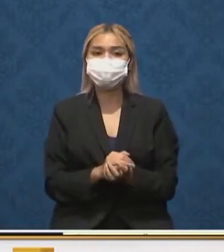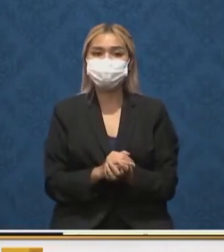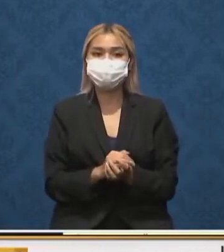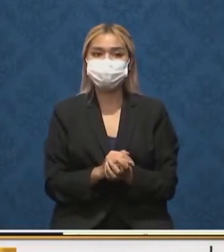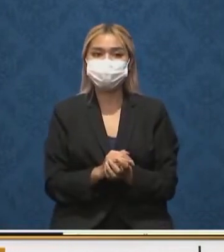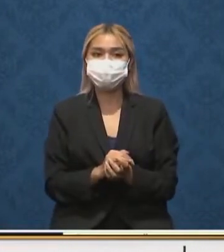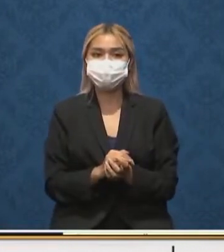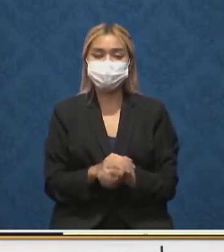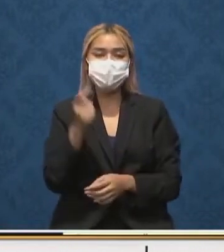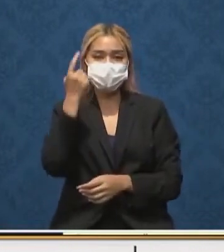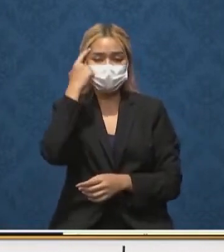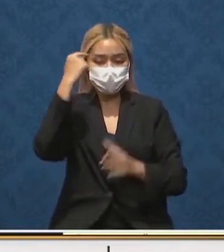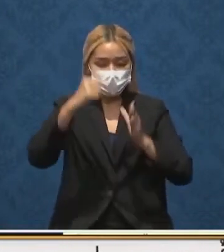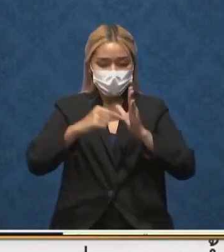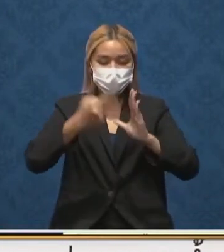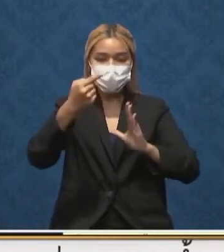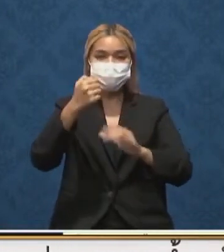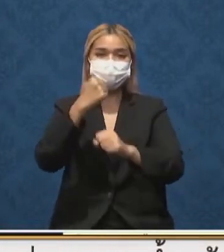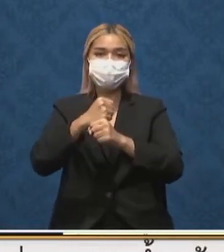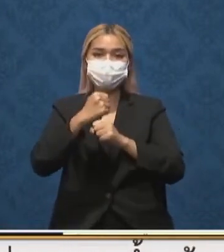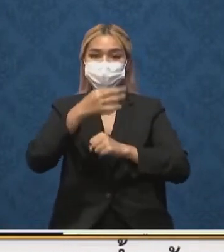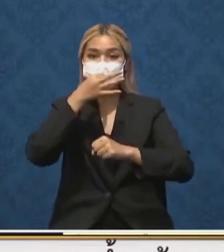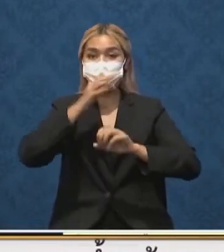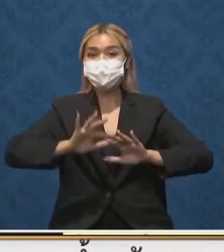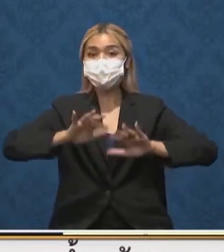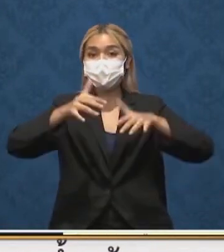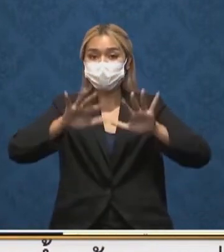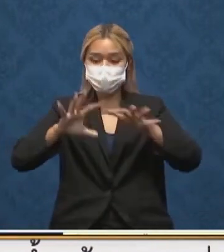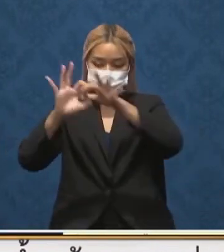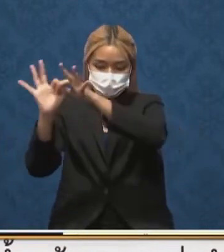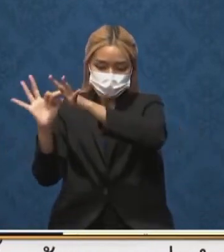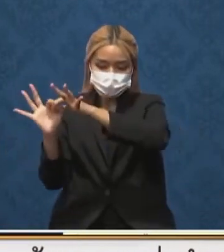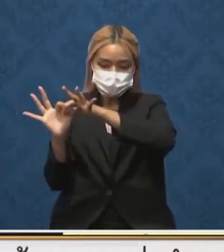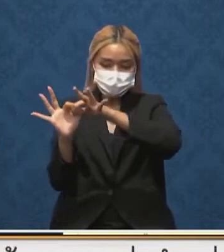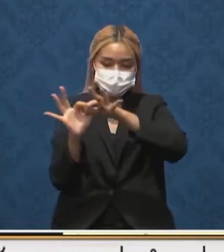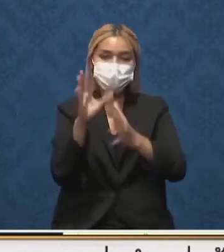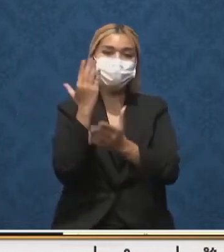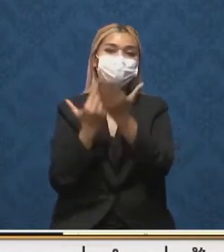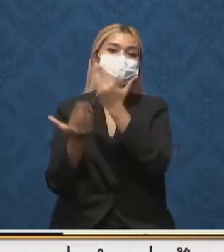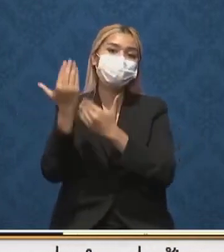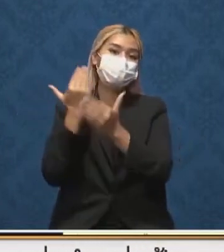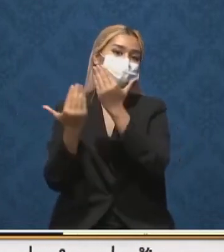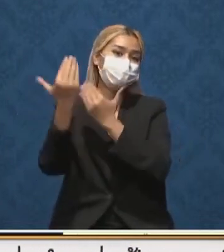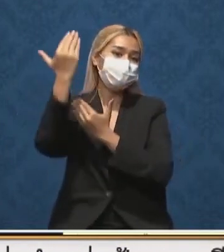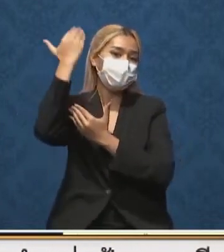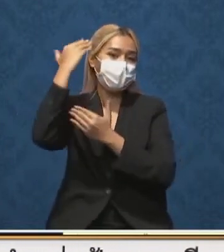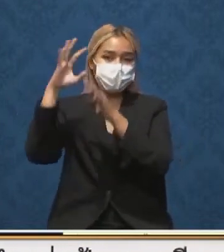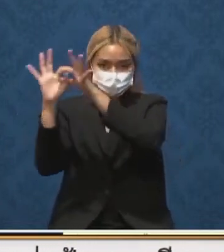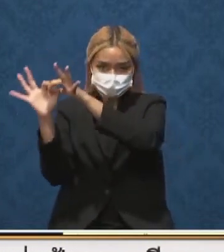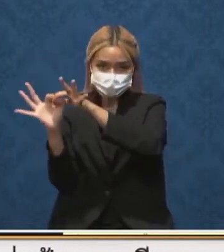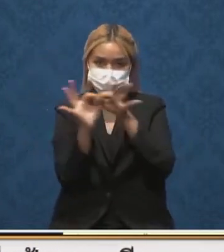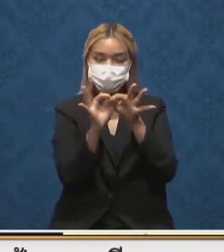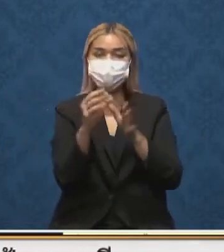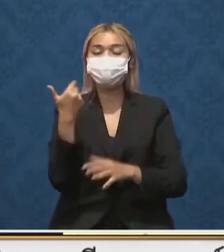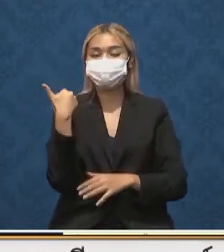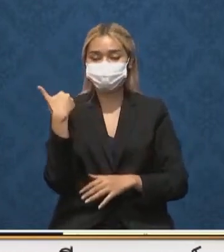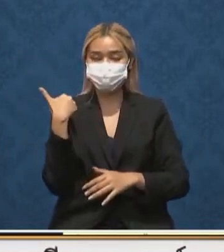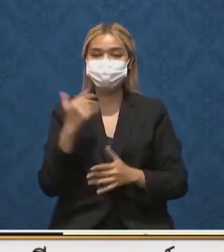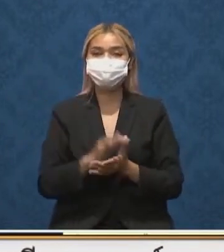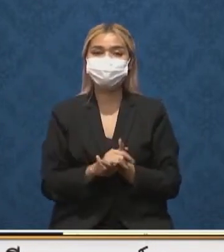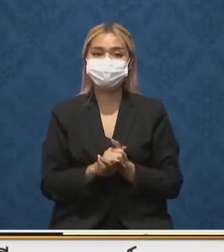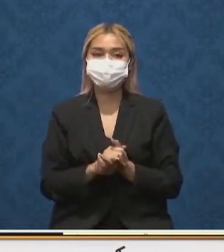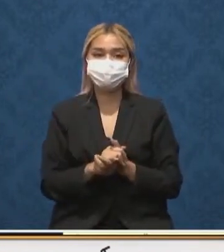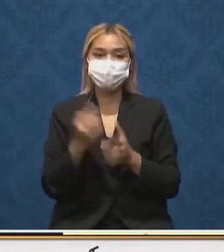หาญทะเลซึ่งสืบสืบเนื่องมาจากอ่าบรรพ